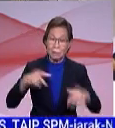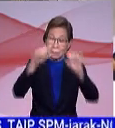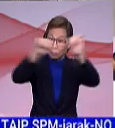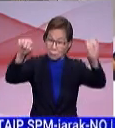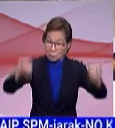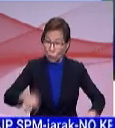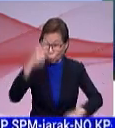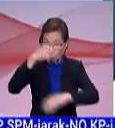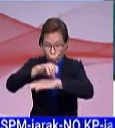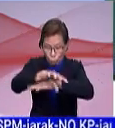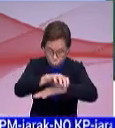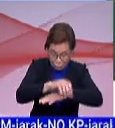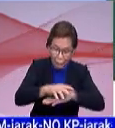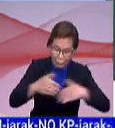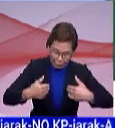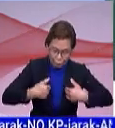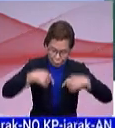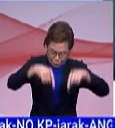untuk kaunseling.